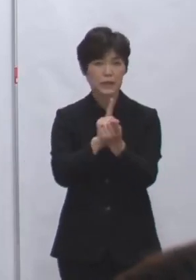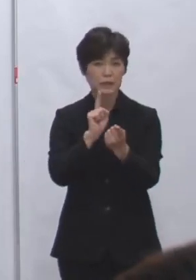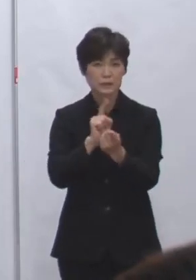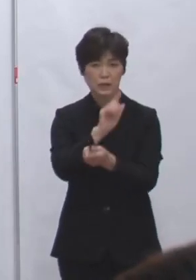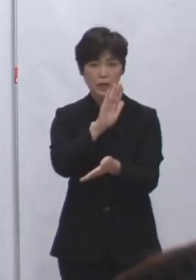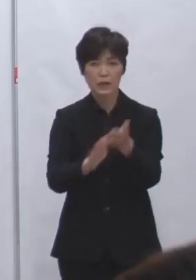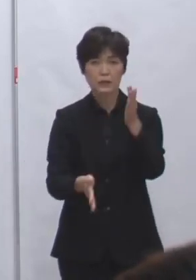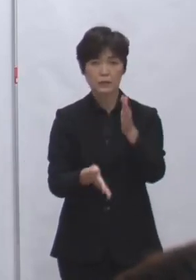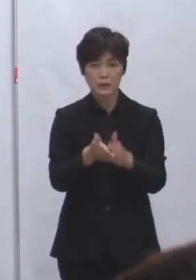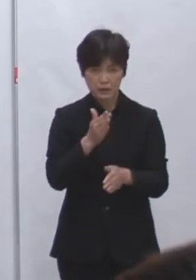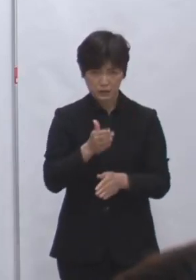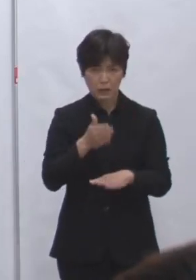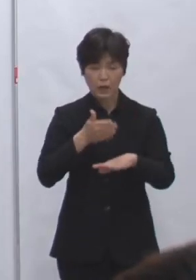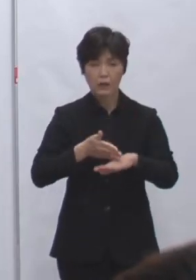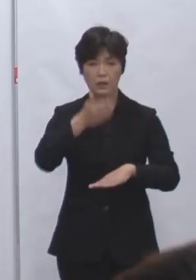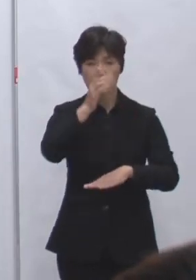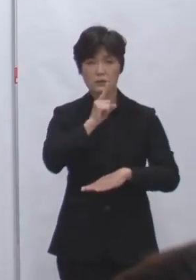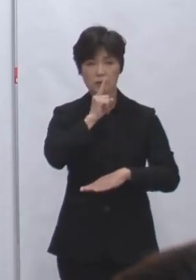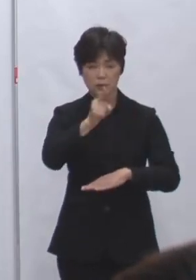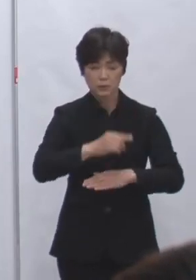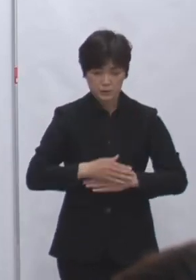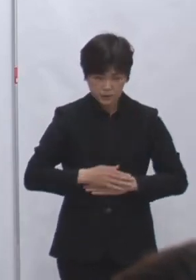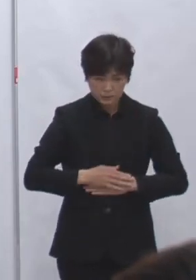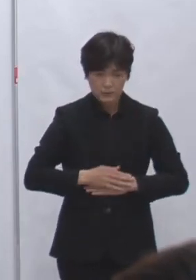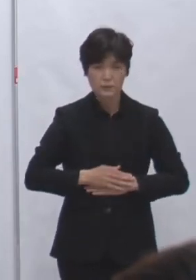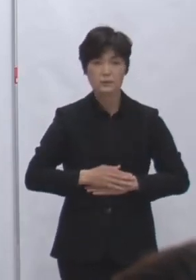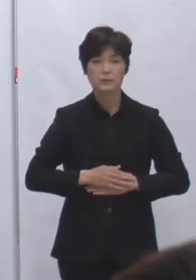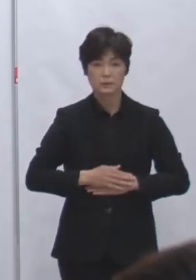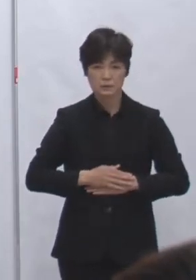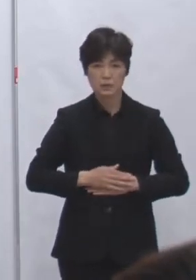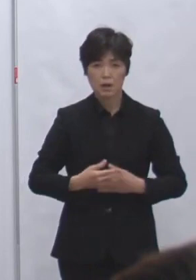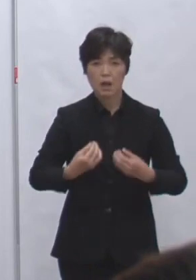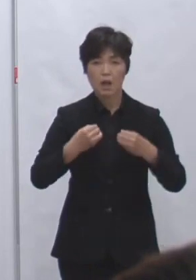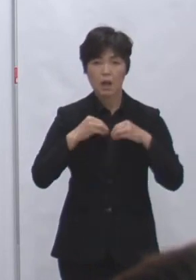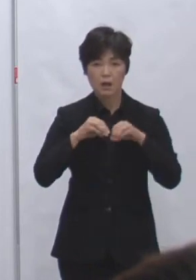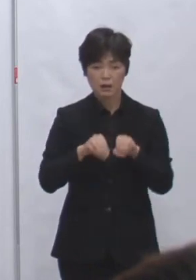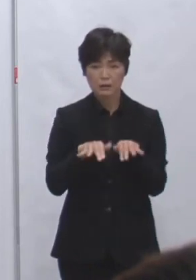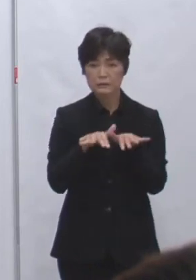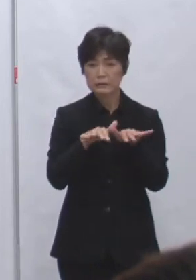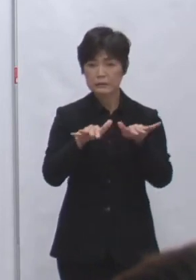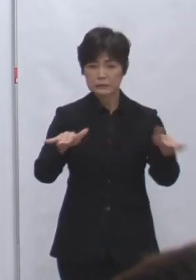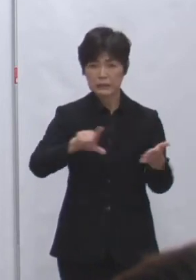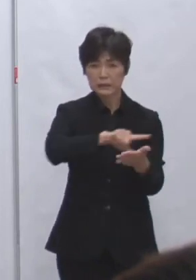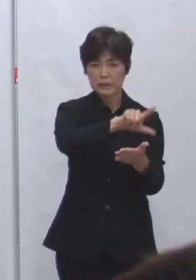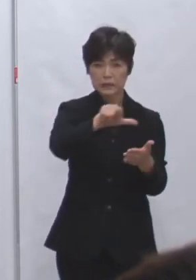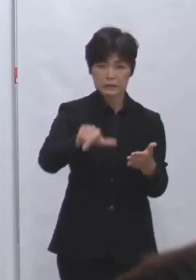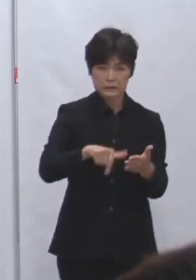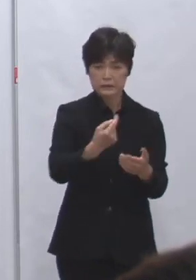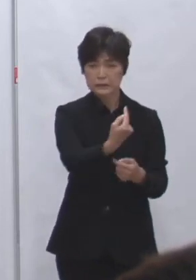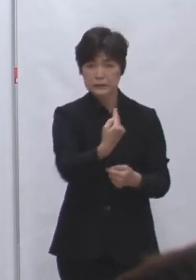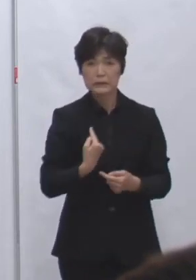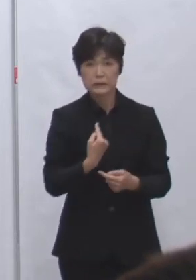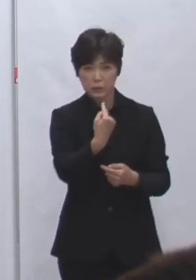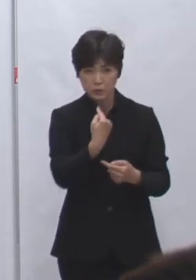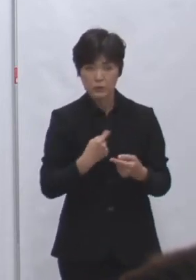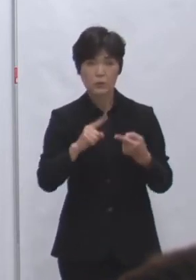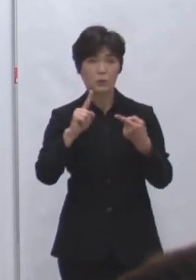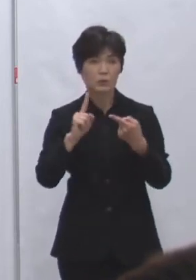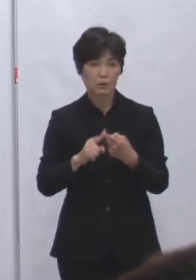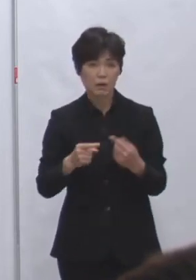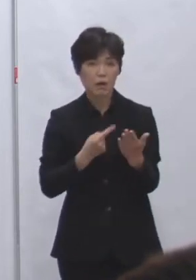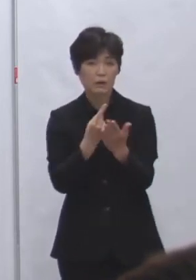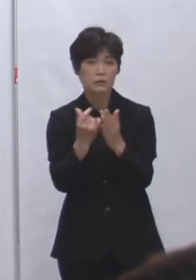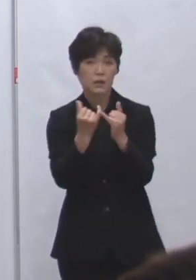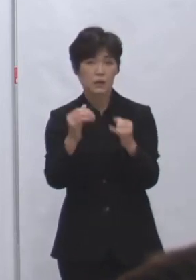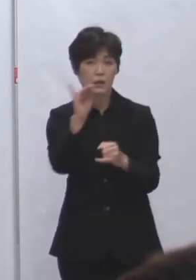して改めて感謝を申し上げるものであります。感染拡大地域からの移動を伴うもの、あるいは参加